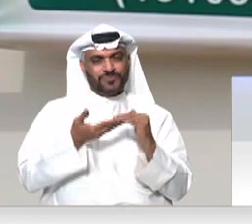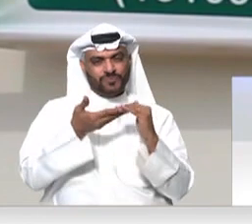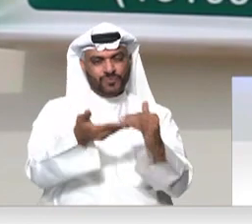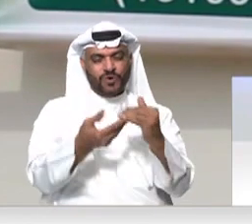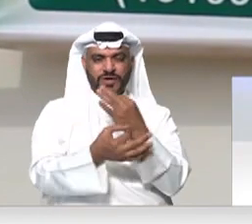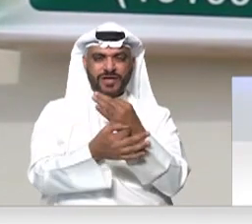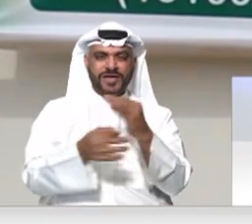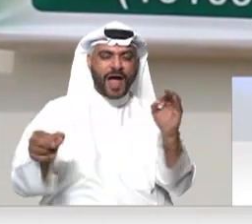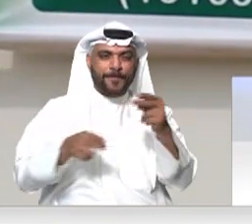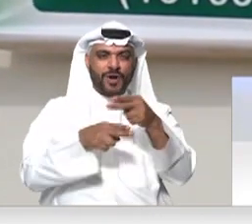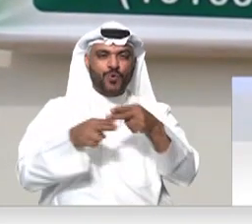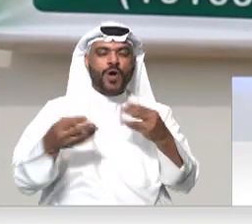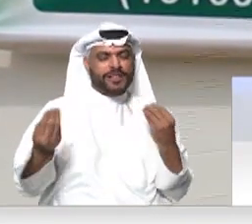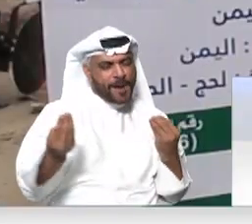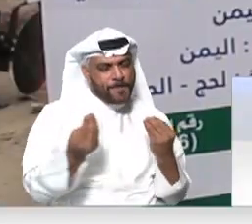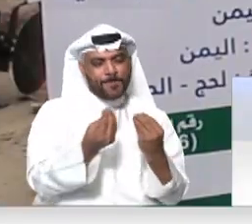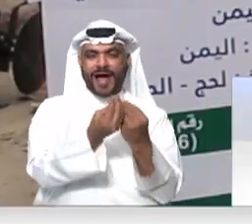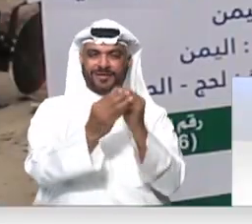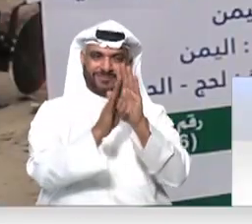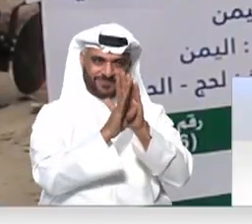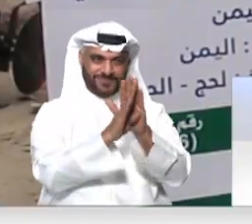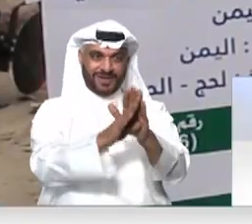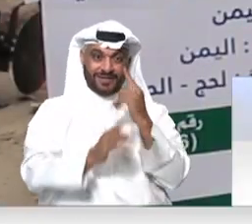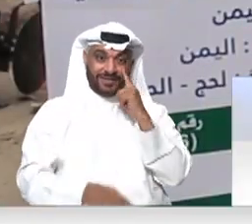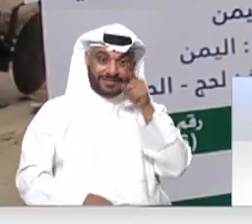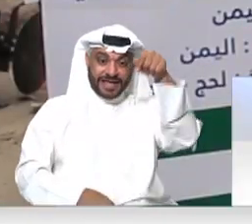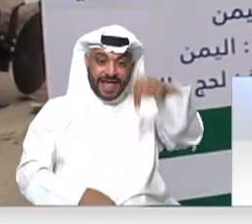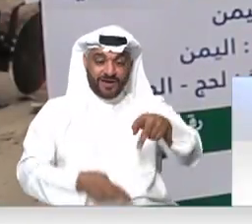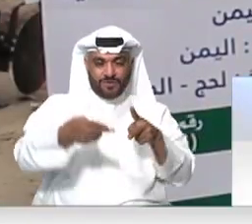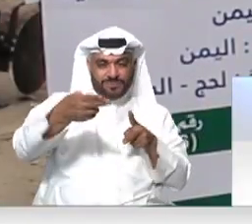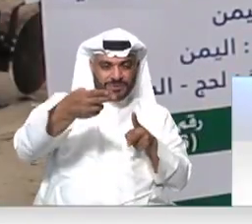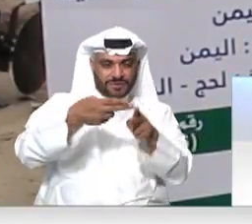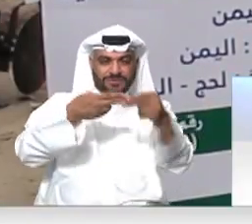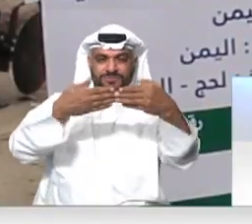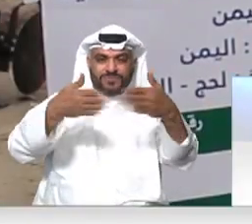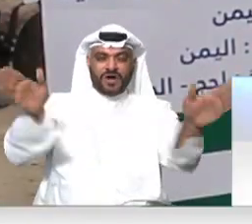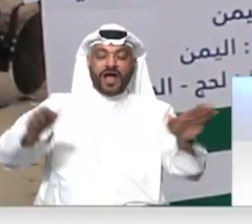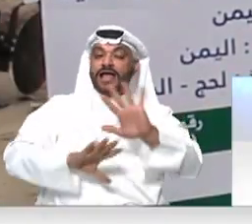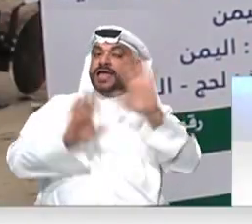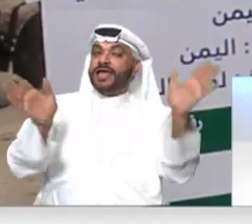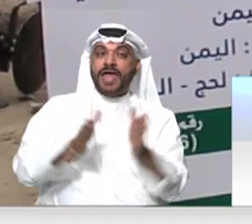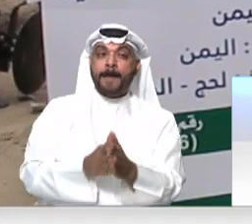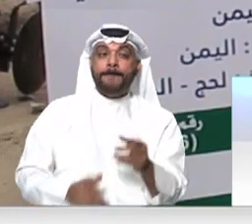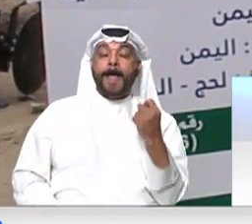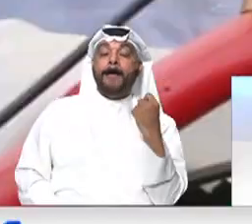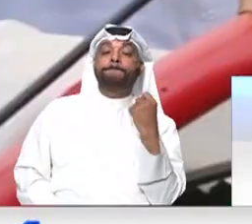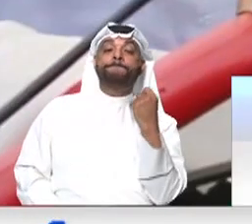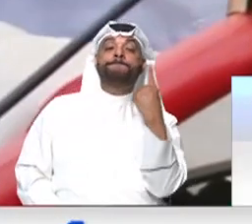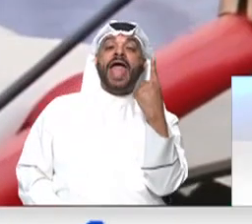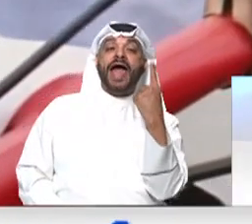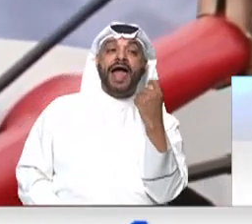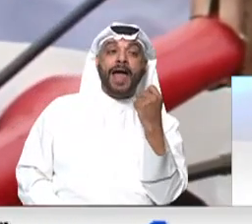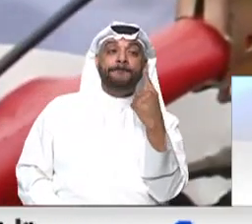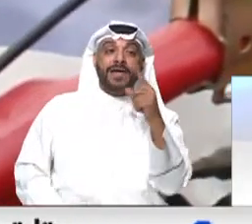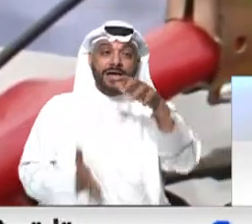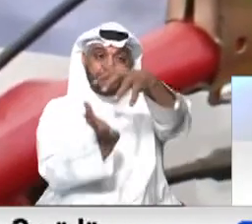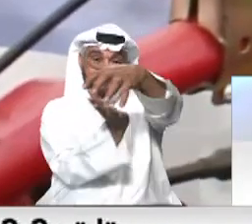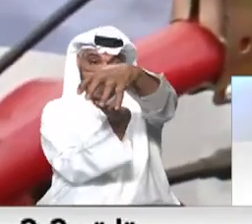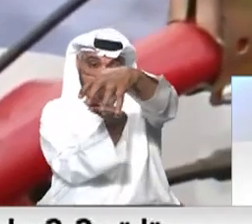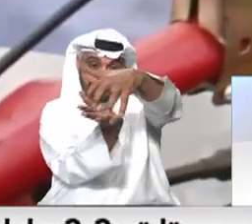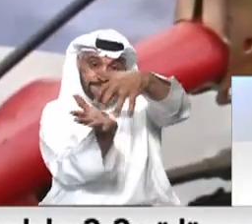حملة الكويت بجانبكم، فقد تم اليوم تدشين توزيع 100 حراثة يدوية للمزارعين